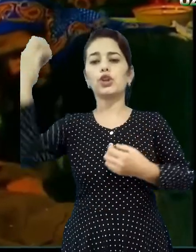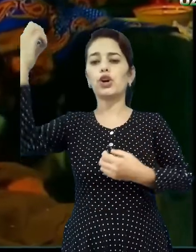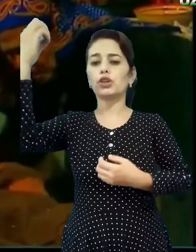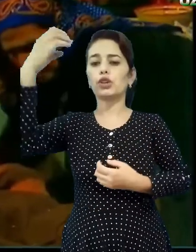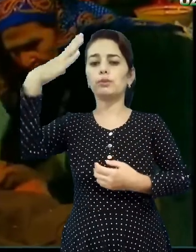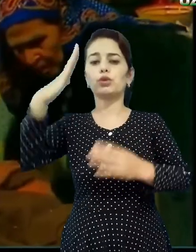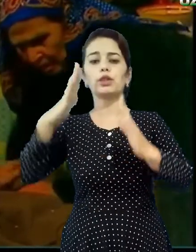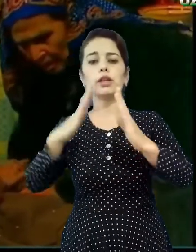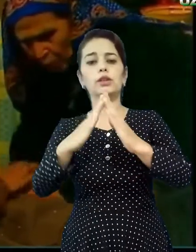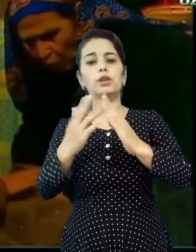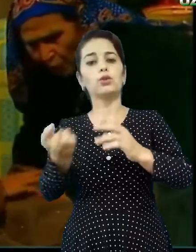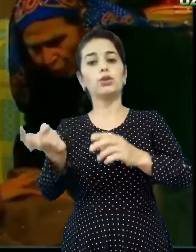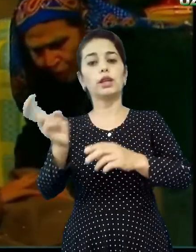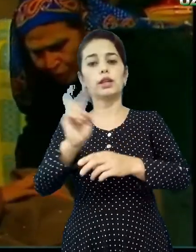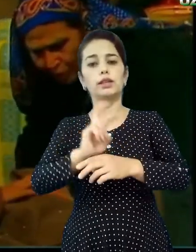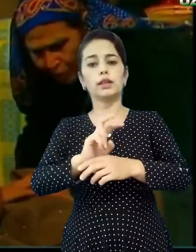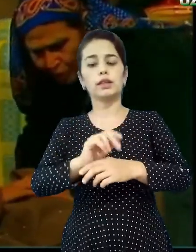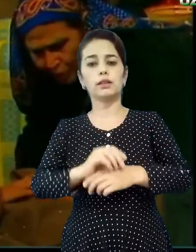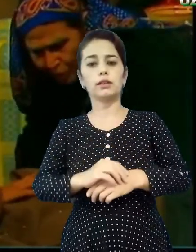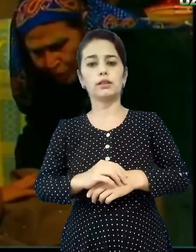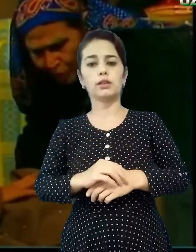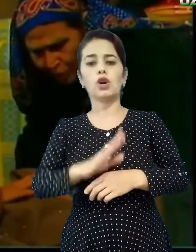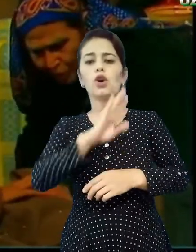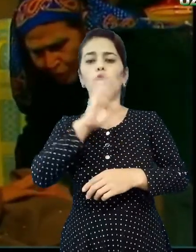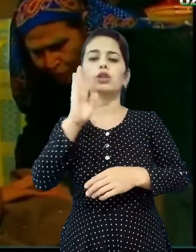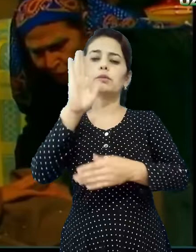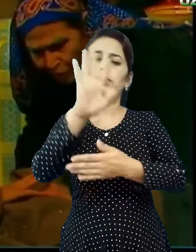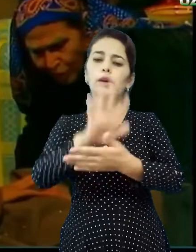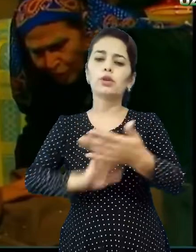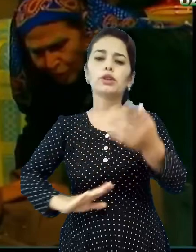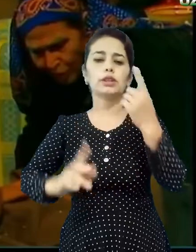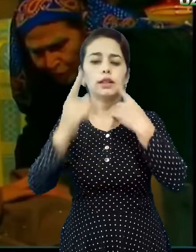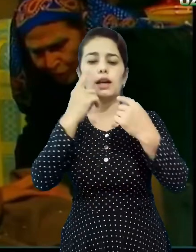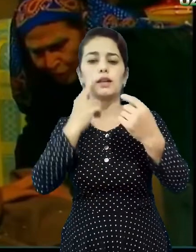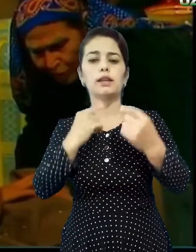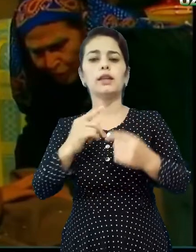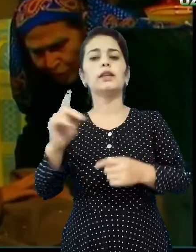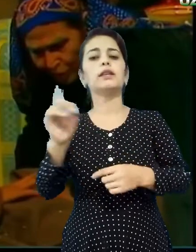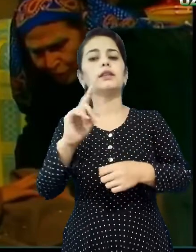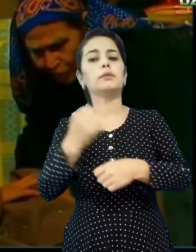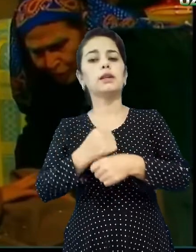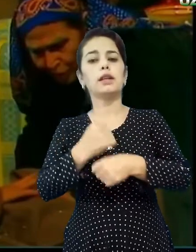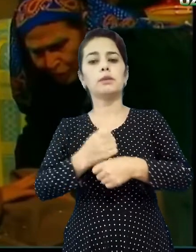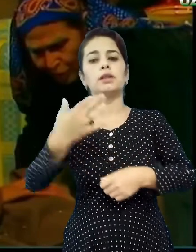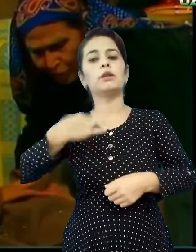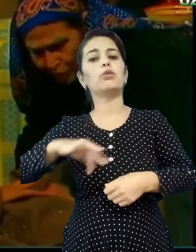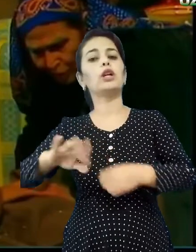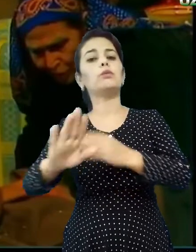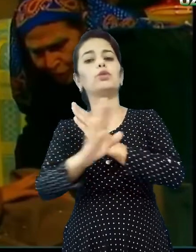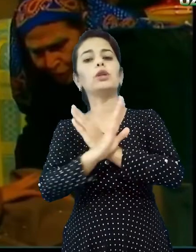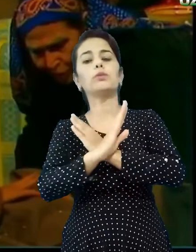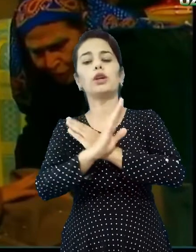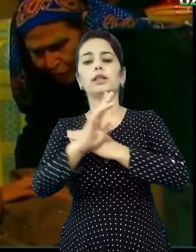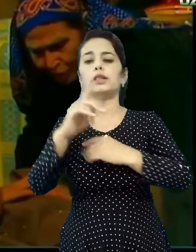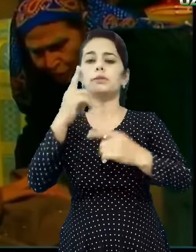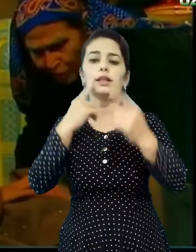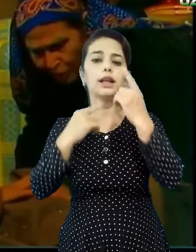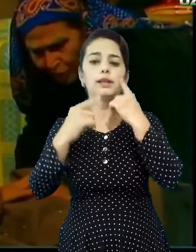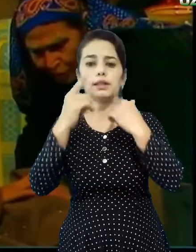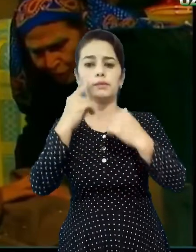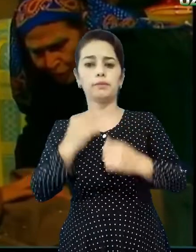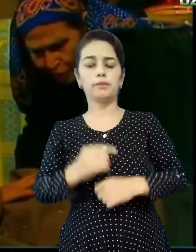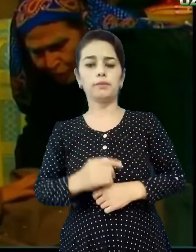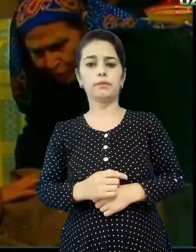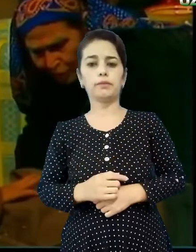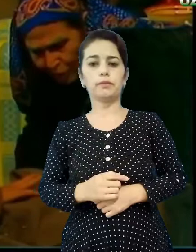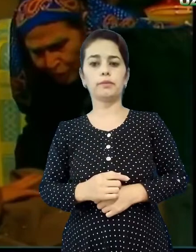Xira chiroq yonib turgan uyga kirdik. Onam hamon yig'lar. Endi nima qilaman? Bolam o'lib qoladi deb